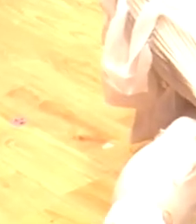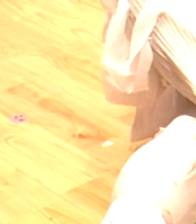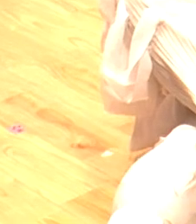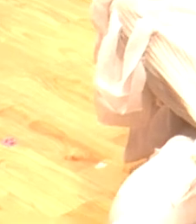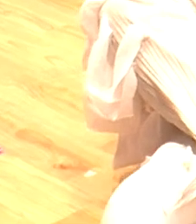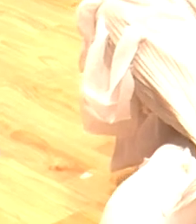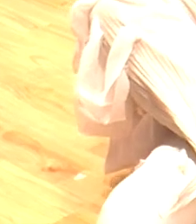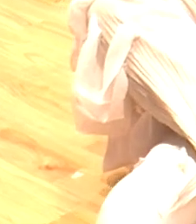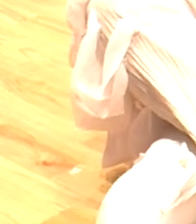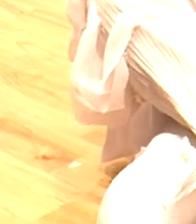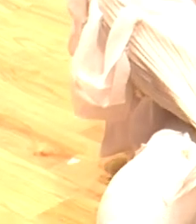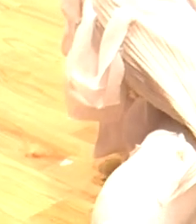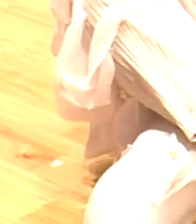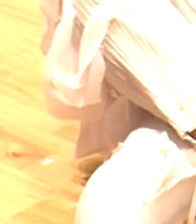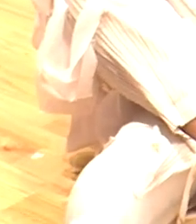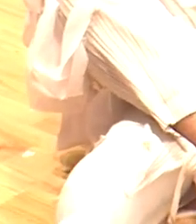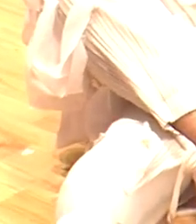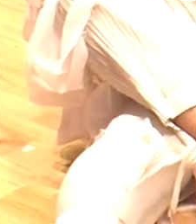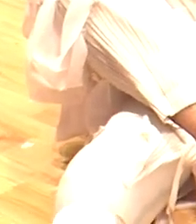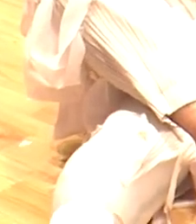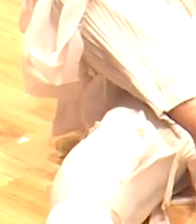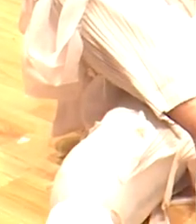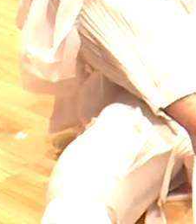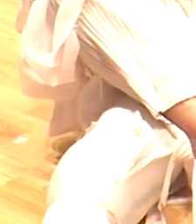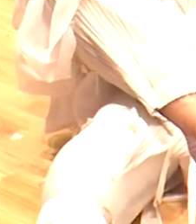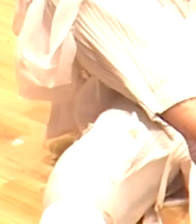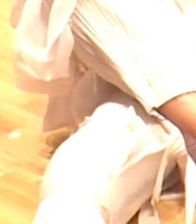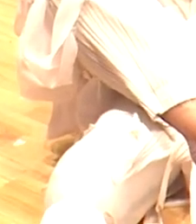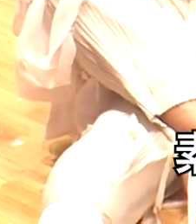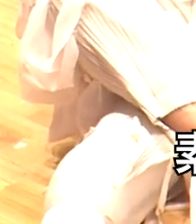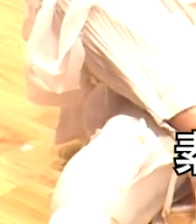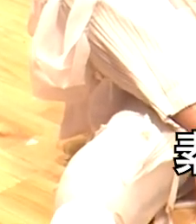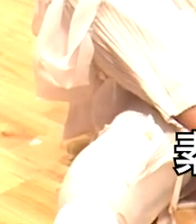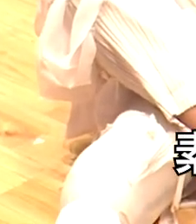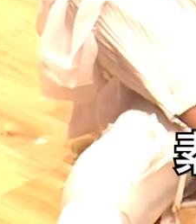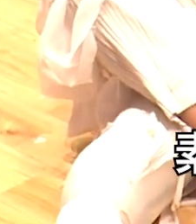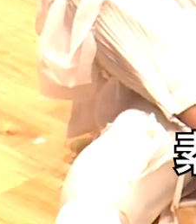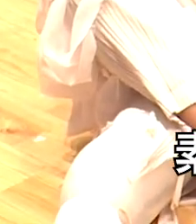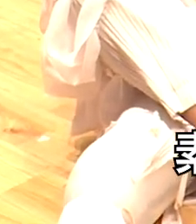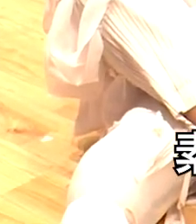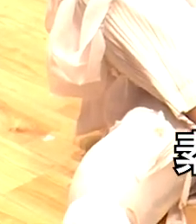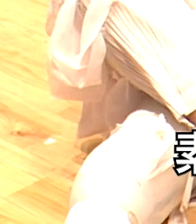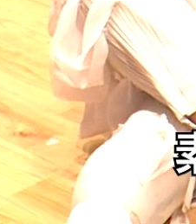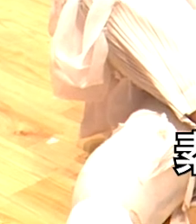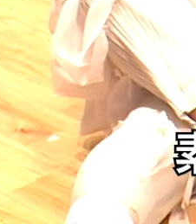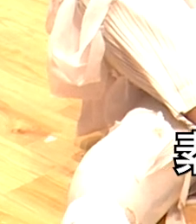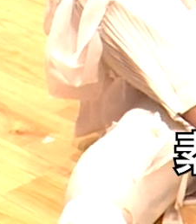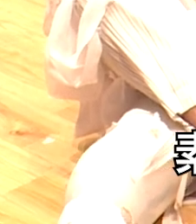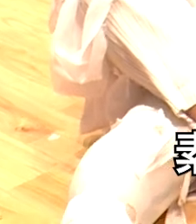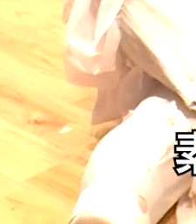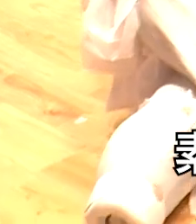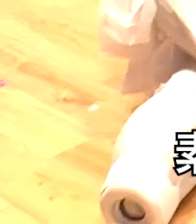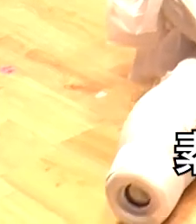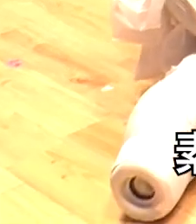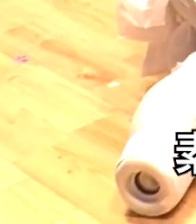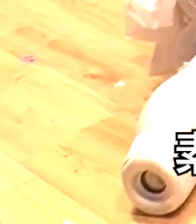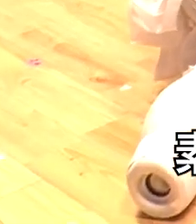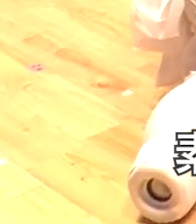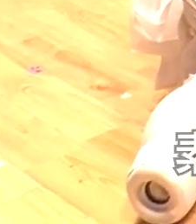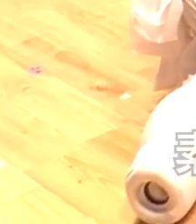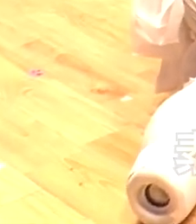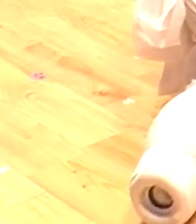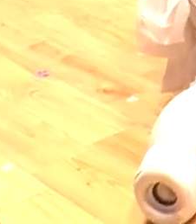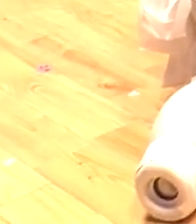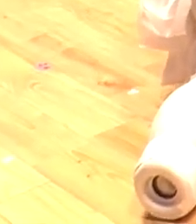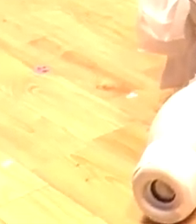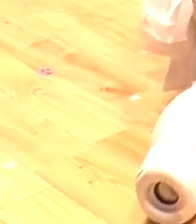ブーバーみんな優しくん素晴らしいイベントにしていただきます有難う御座いありがとうございましたありがとうござい